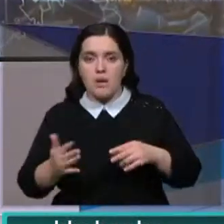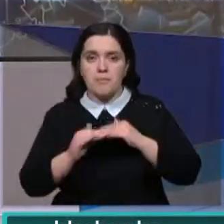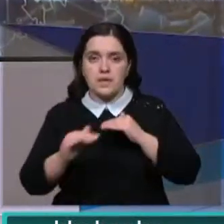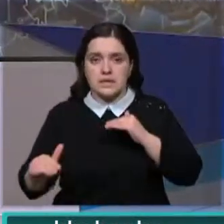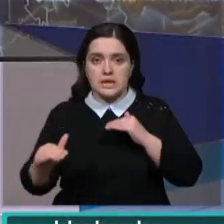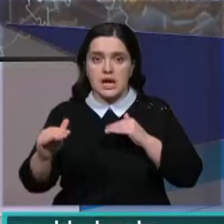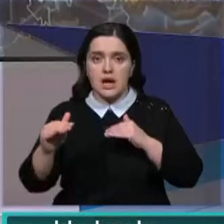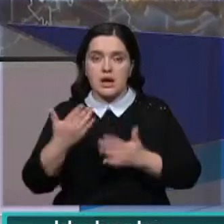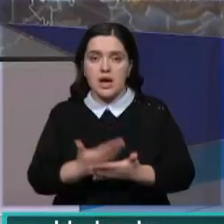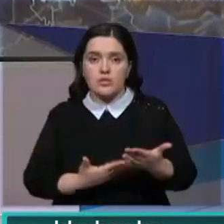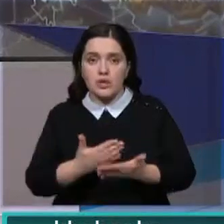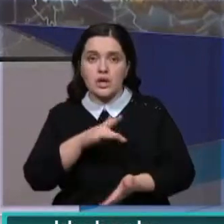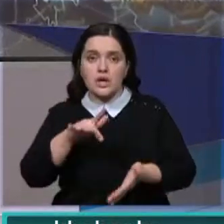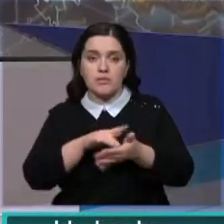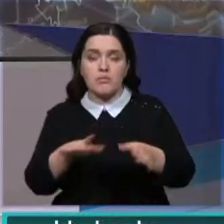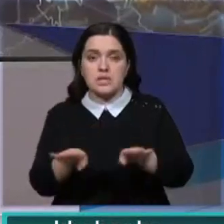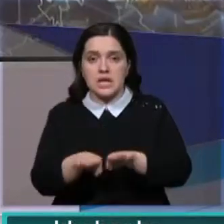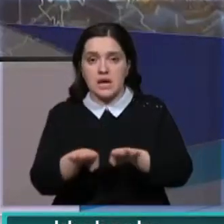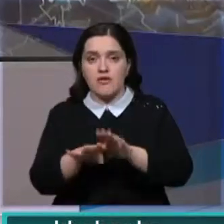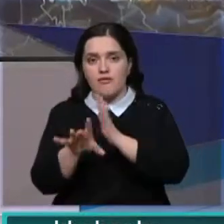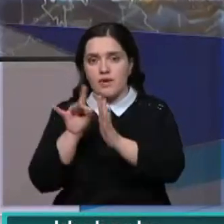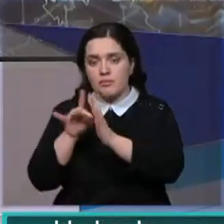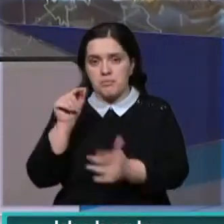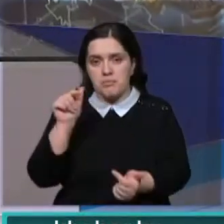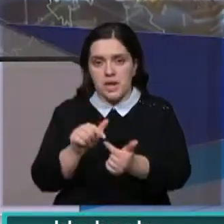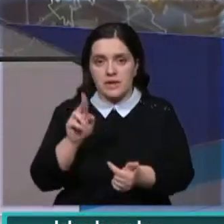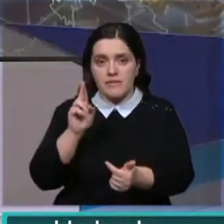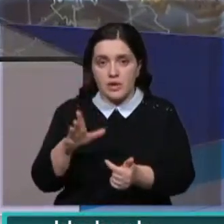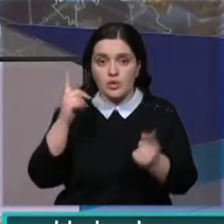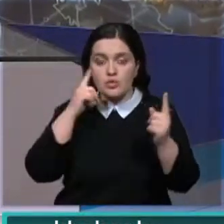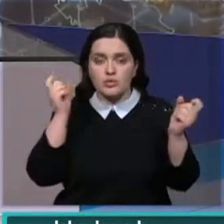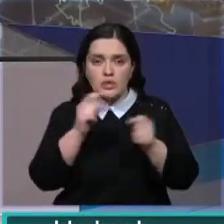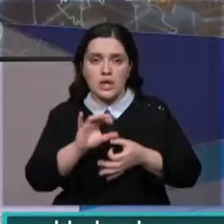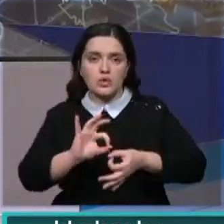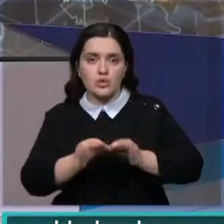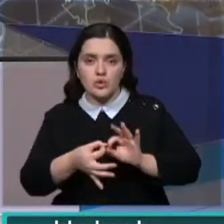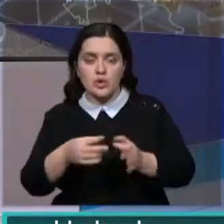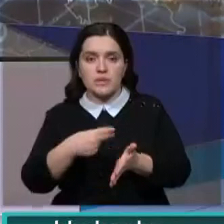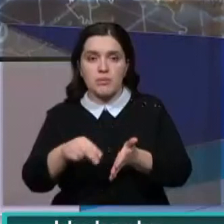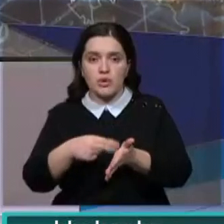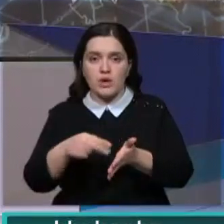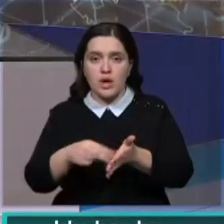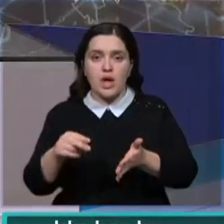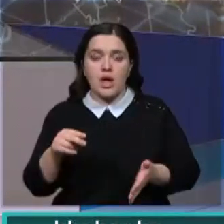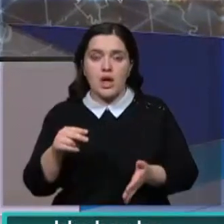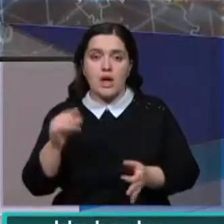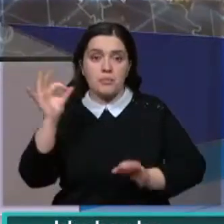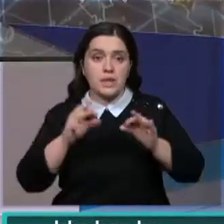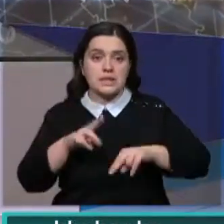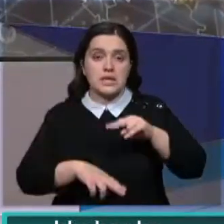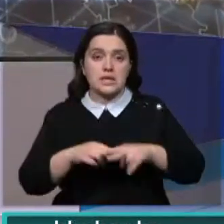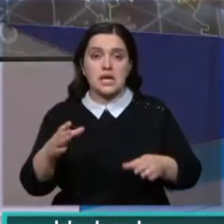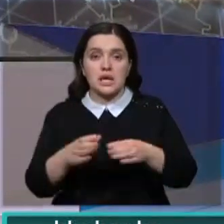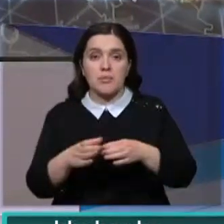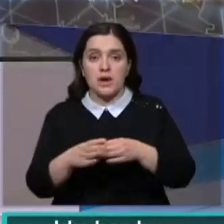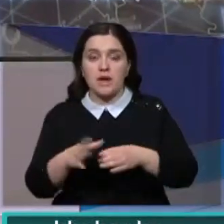акимата, консультантов. Горожане могли сравнить и выбрать подходящее им жилье, тут же узнать все нюансы покупки. Весомый бонус